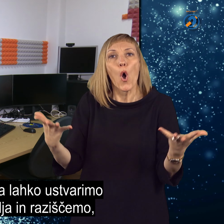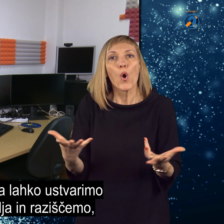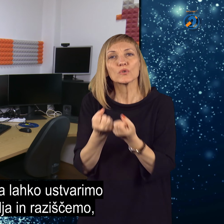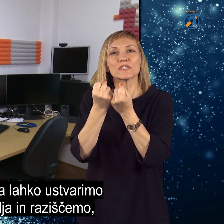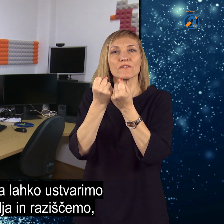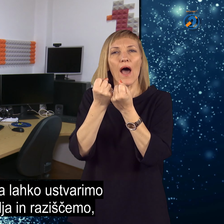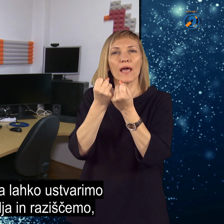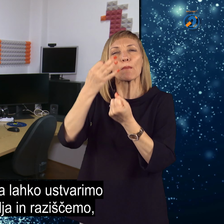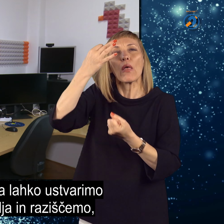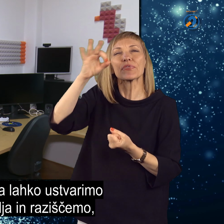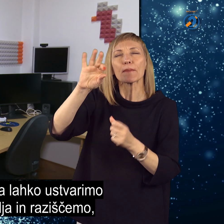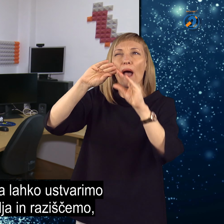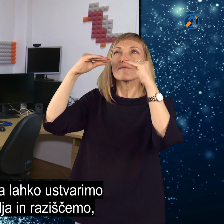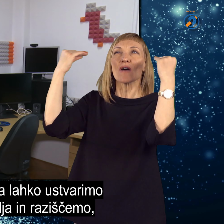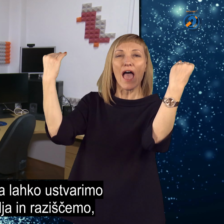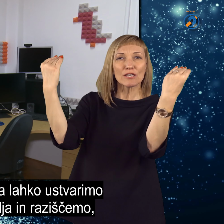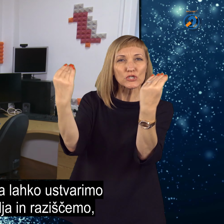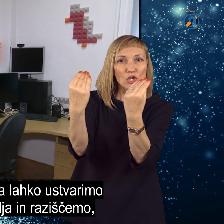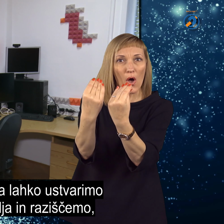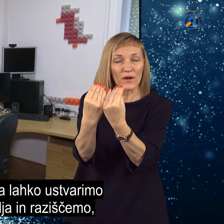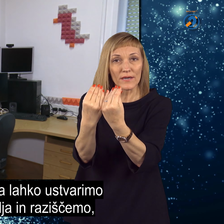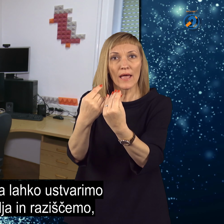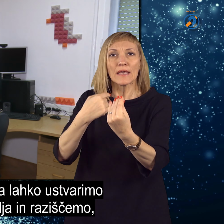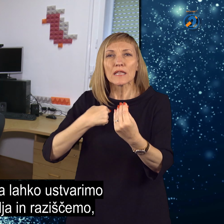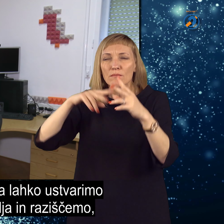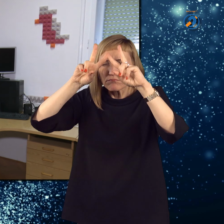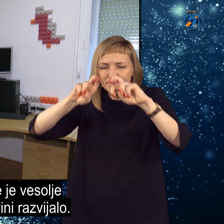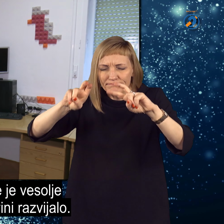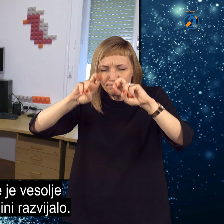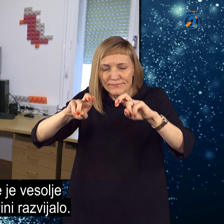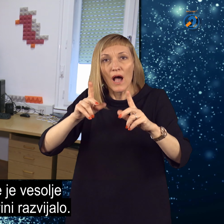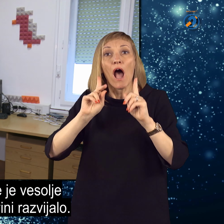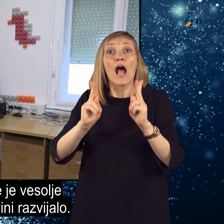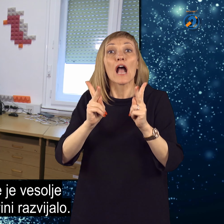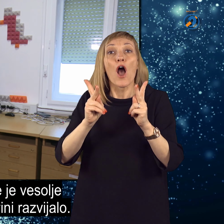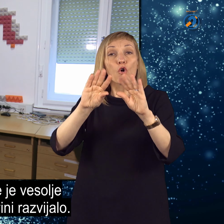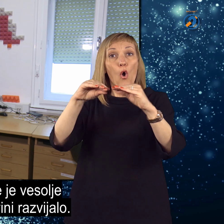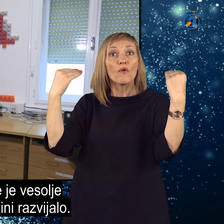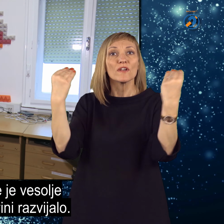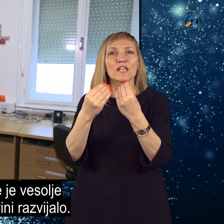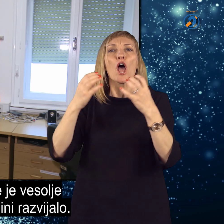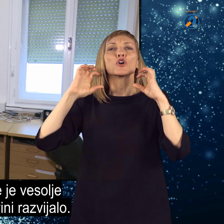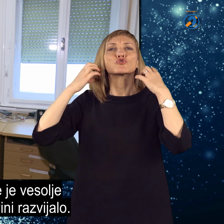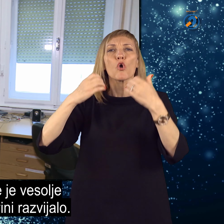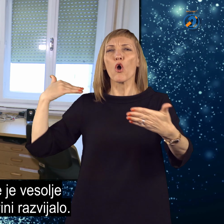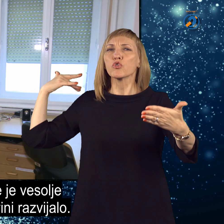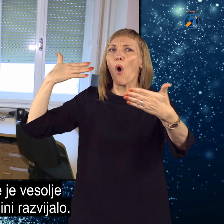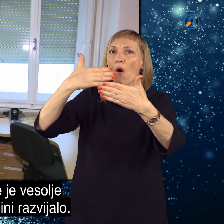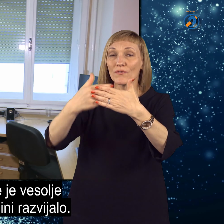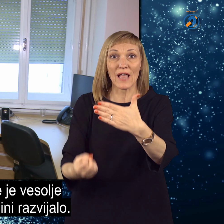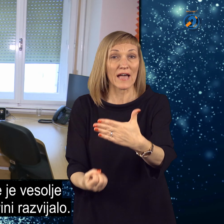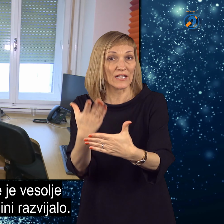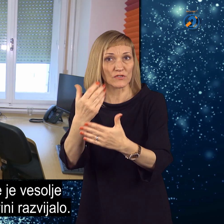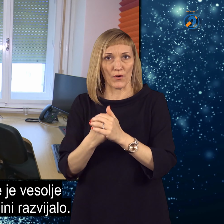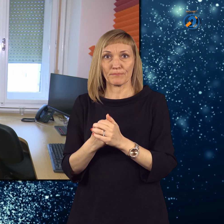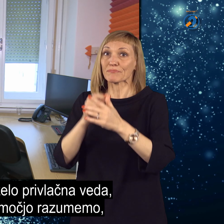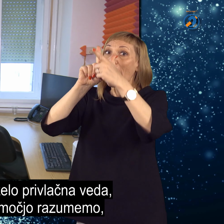ustvarimo modele vesolja in pri tem raziščemo, kako se je vesolje v zgodovini razvijalo.